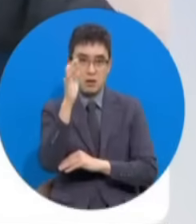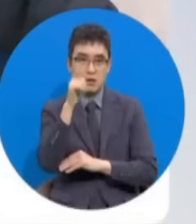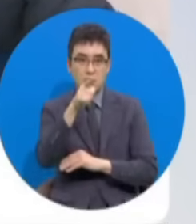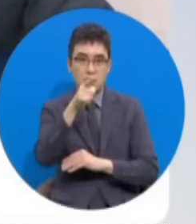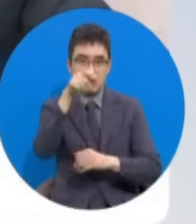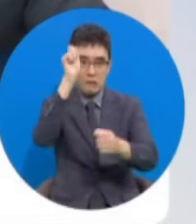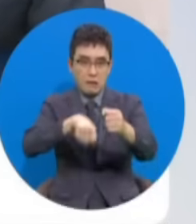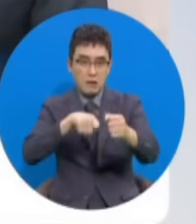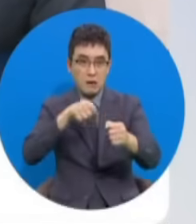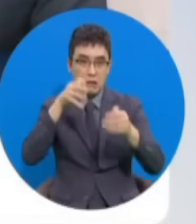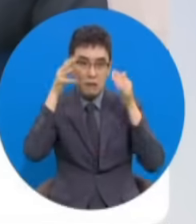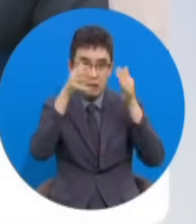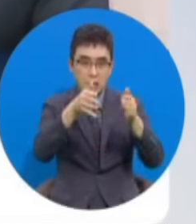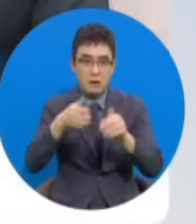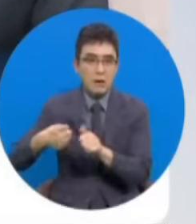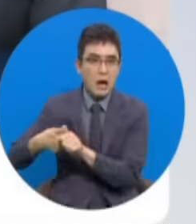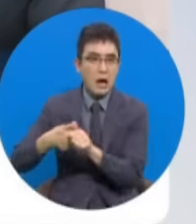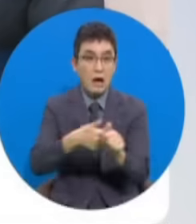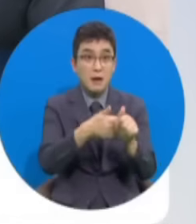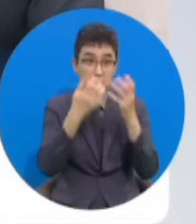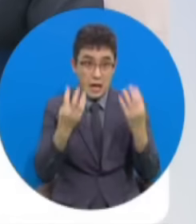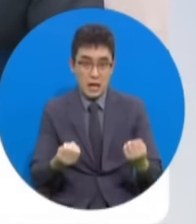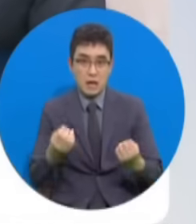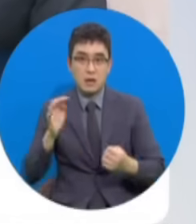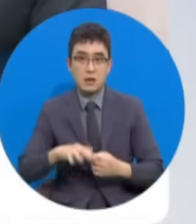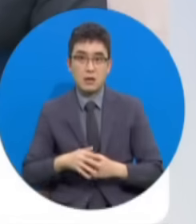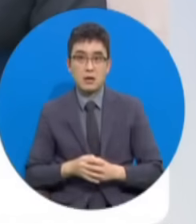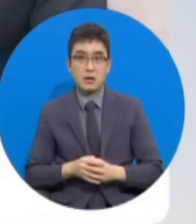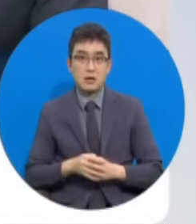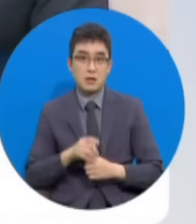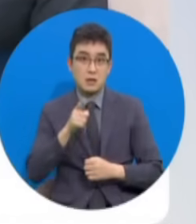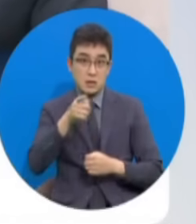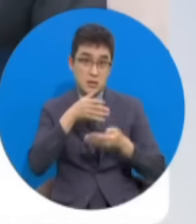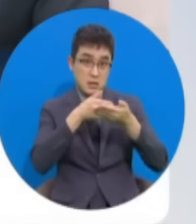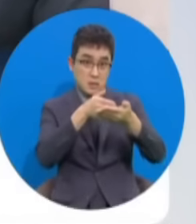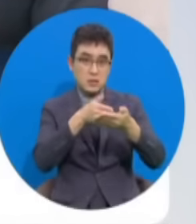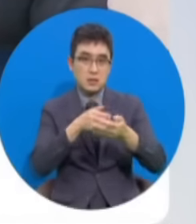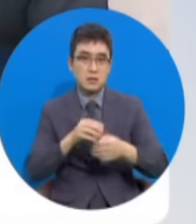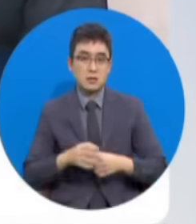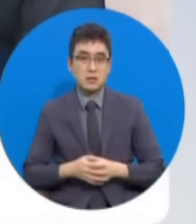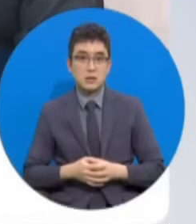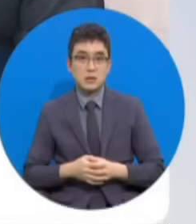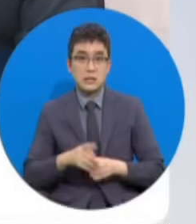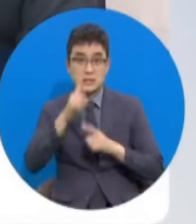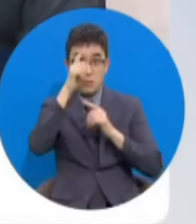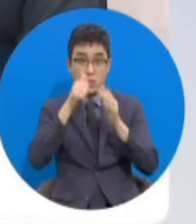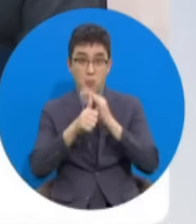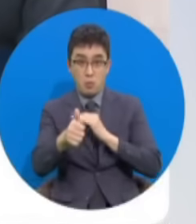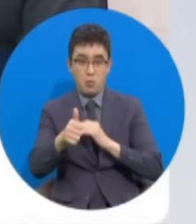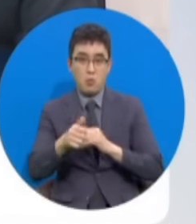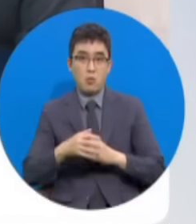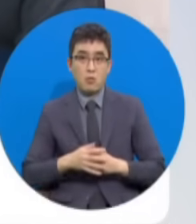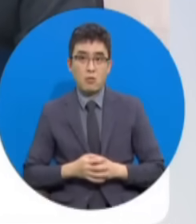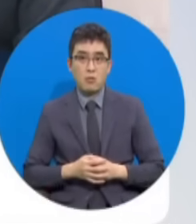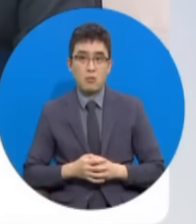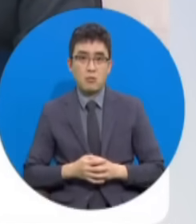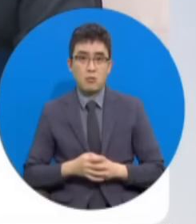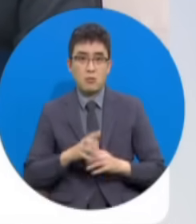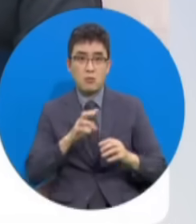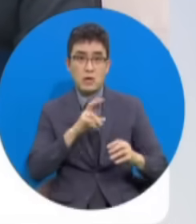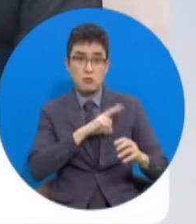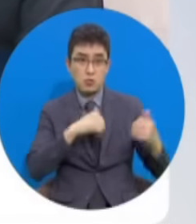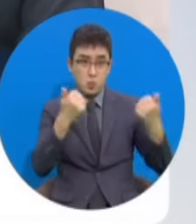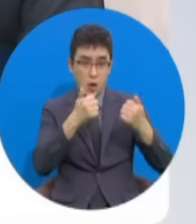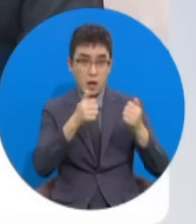안 된다고 하지만 저 현안만큼은 이재명 대표가 포기하자라고 결과를 이끌어냈어야 될